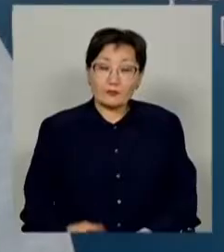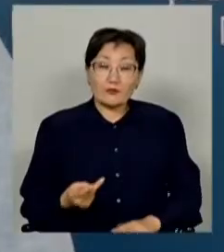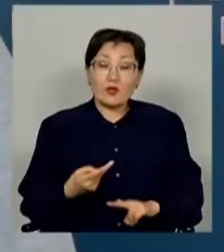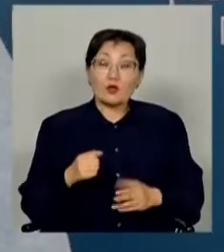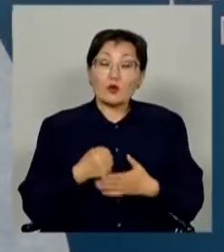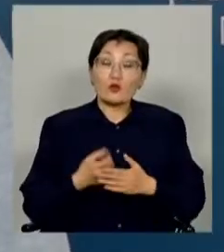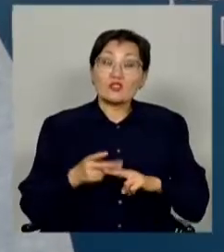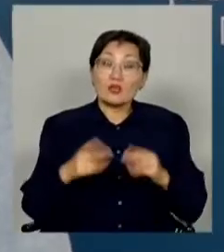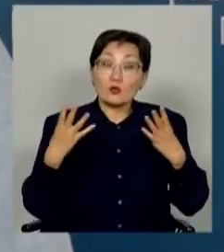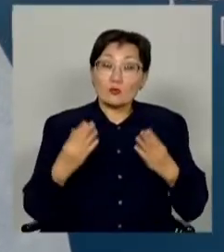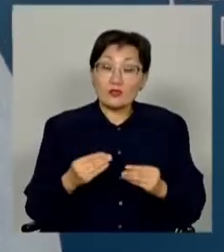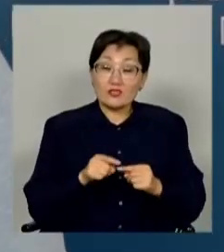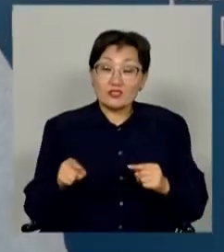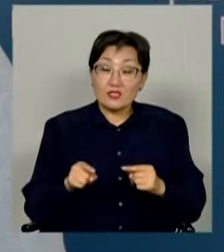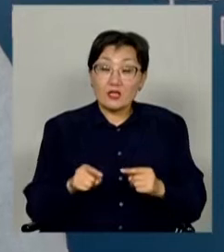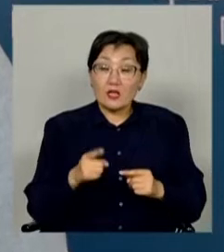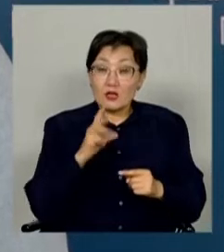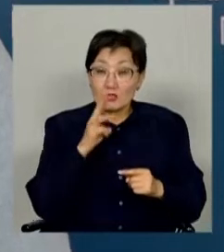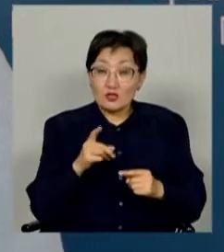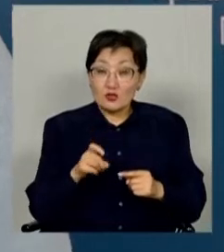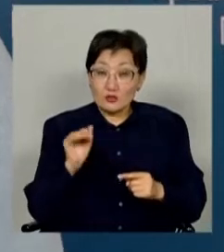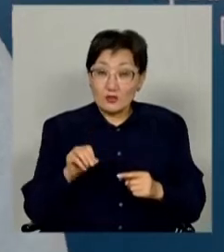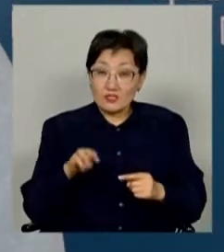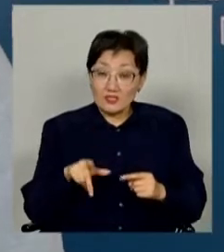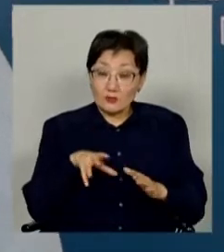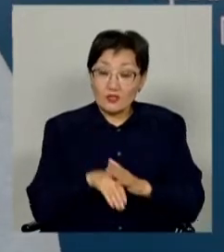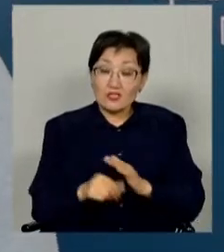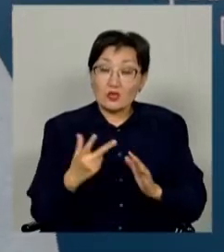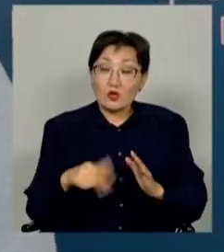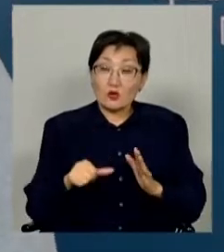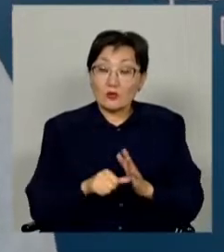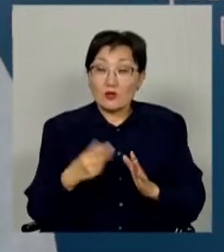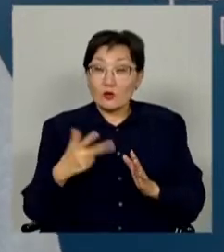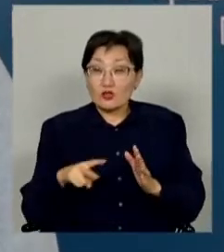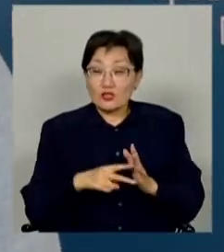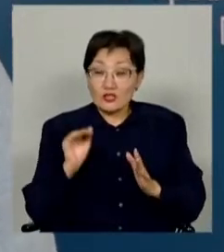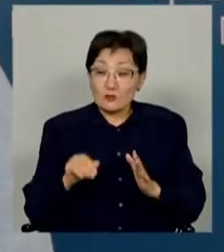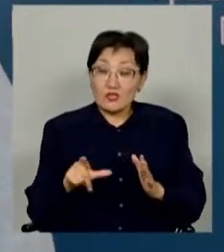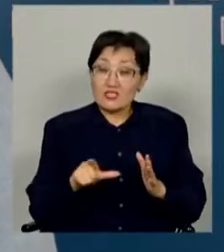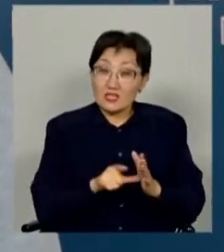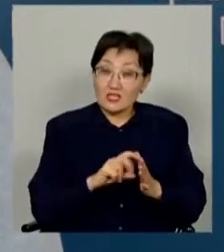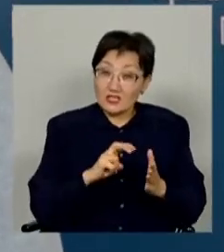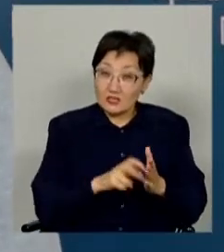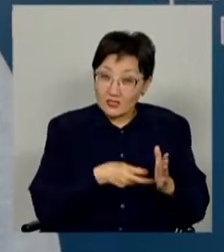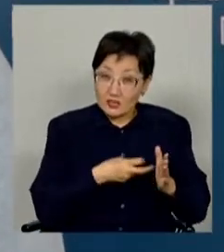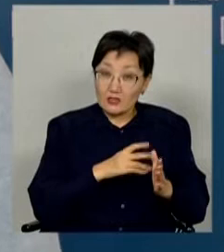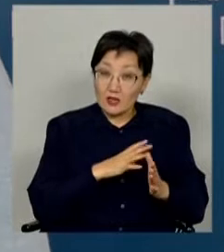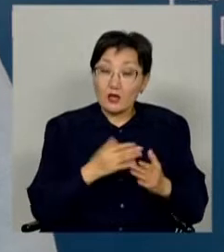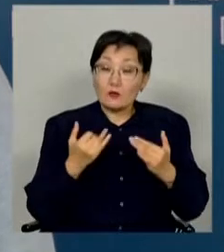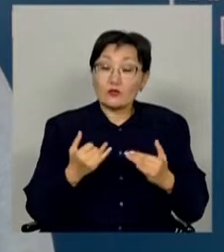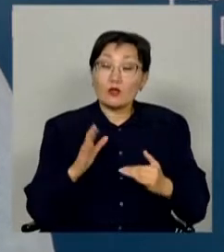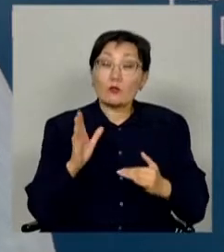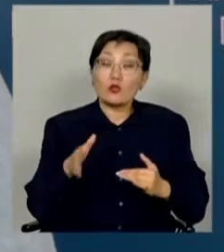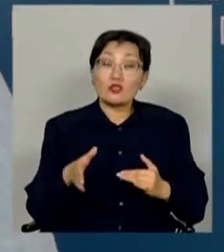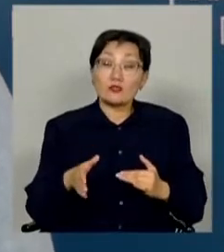дейін мысалы, айлық 100 мың теңге құрайтын болса, оның 36-37 мыңы салыққа кететін. Ал енді